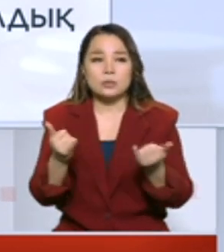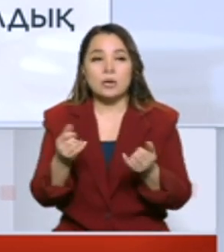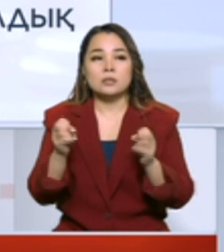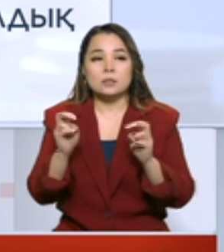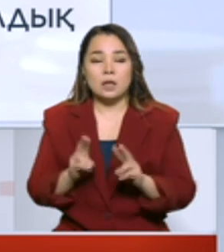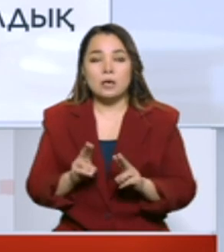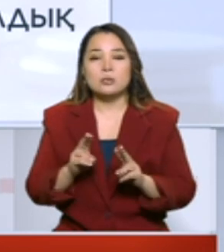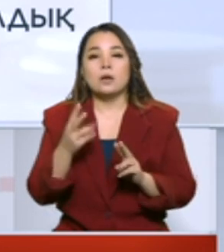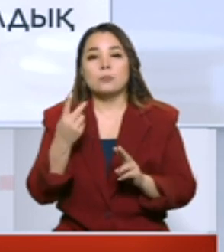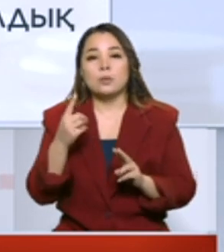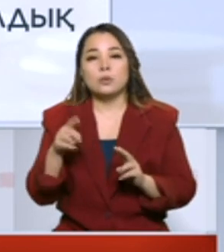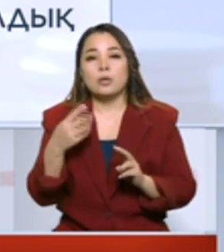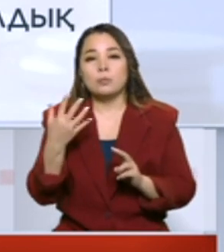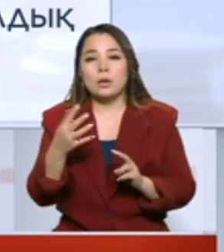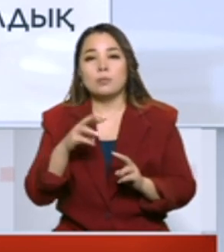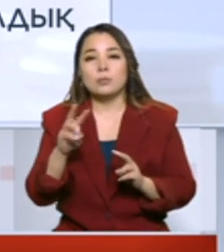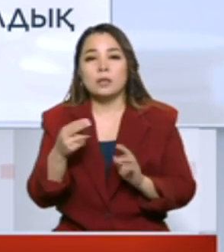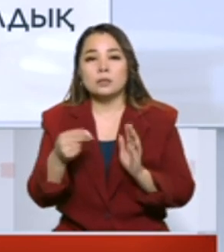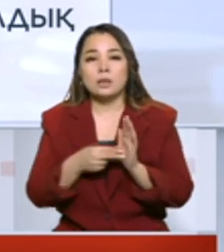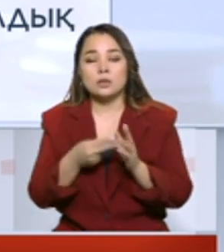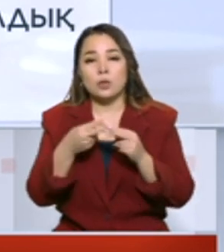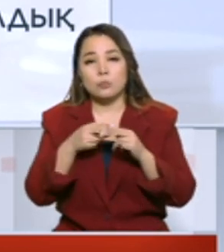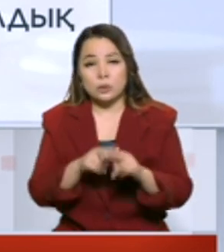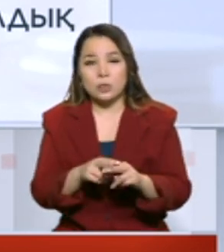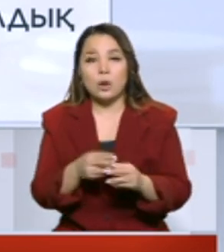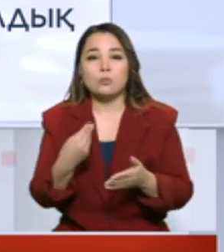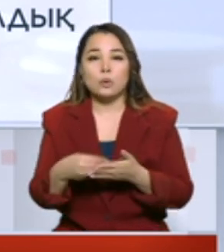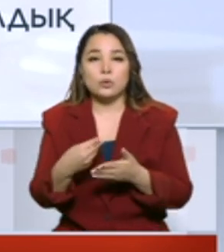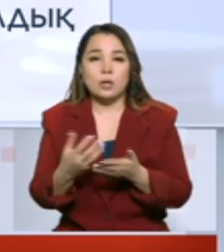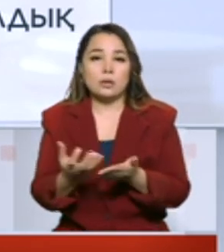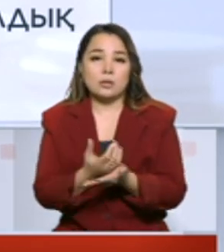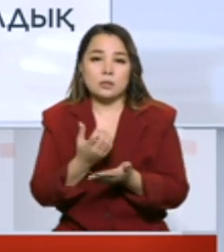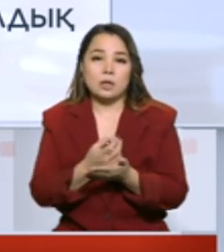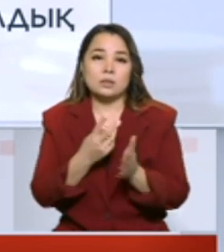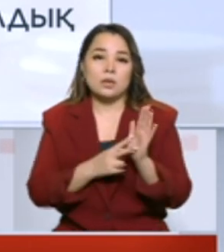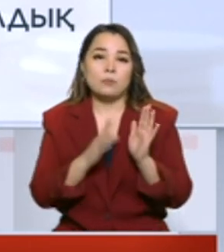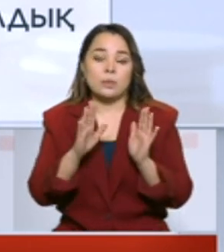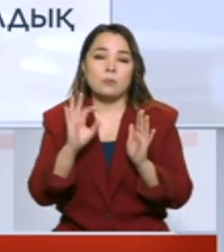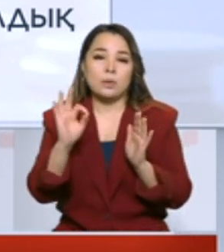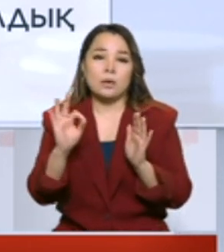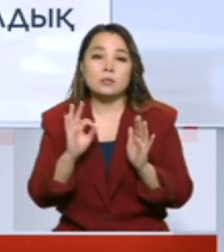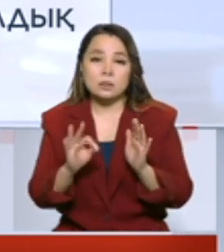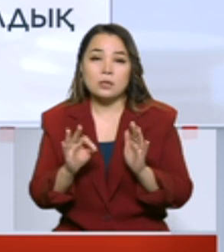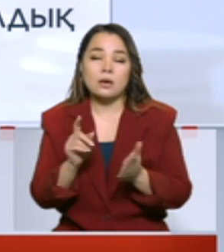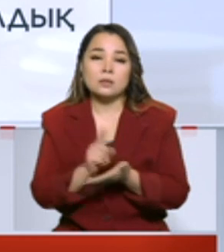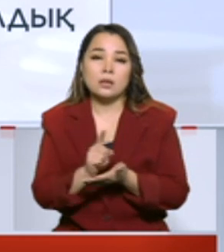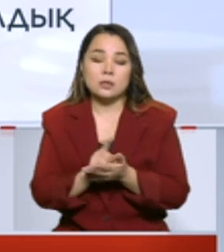шаруашылыққа 1,5 миллиард тенге бөлінді. Ал бюджет кірісінің 75%